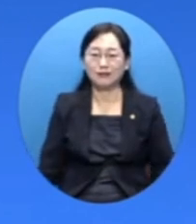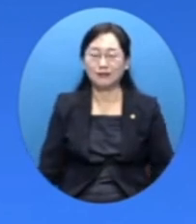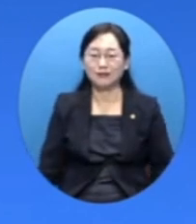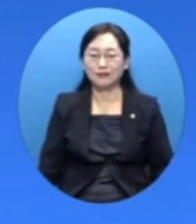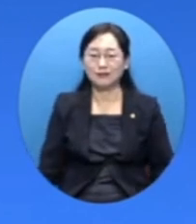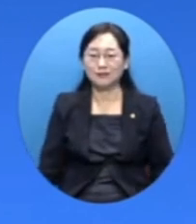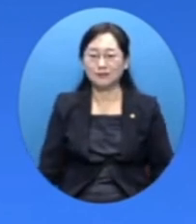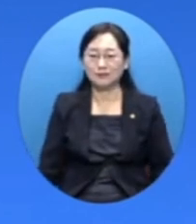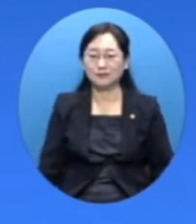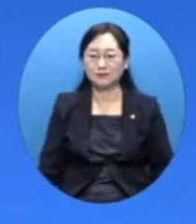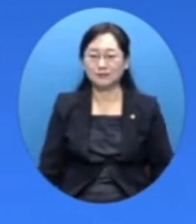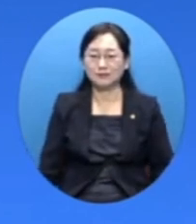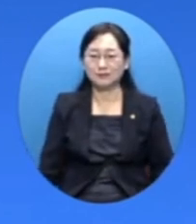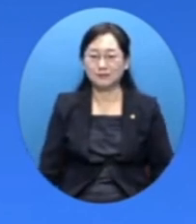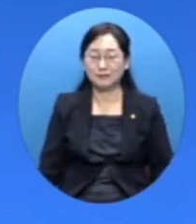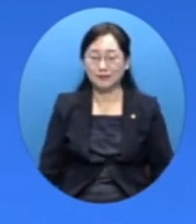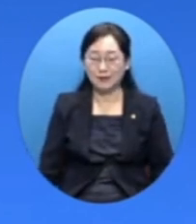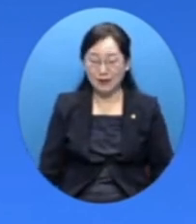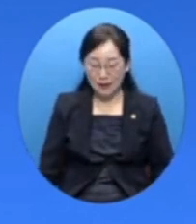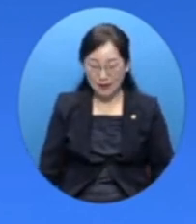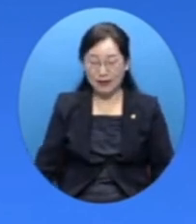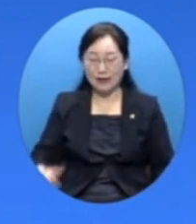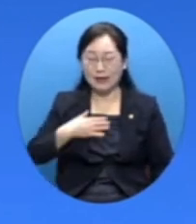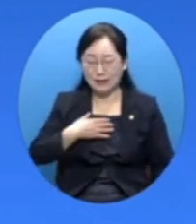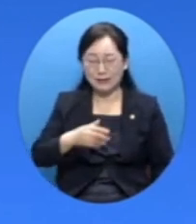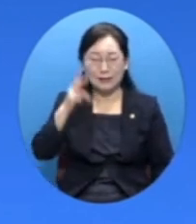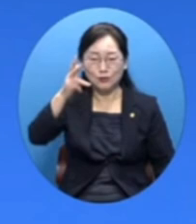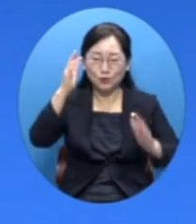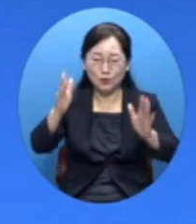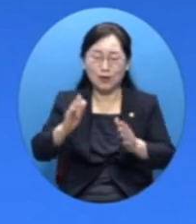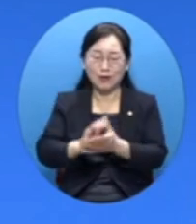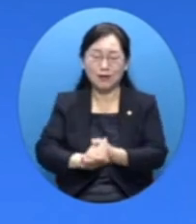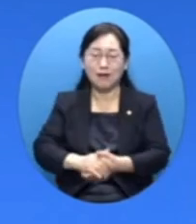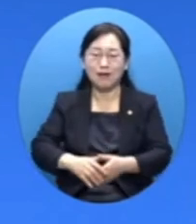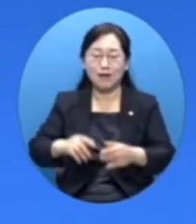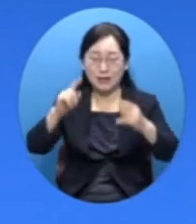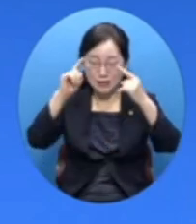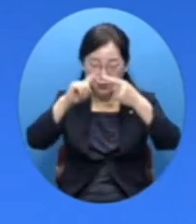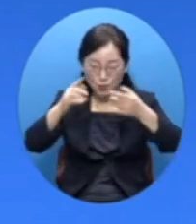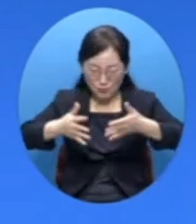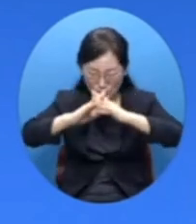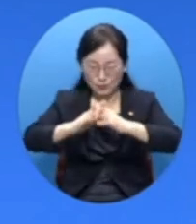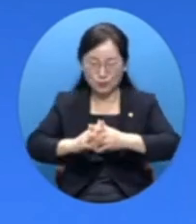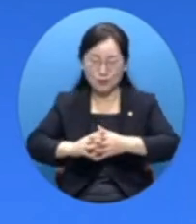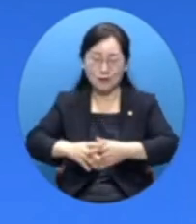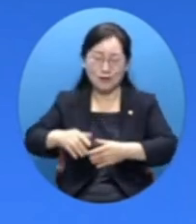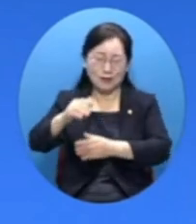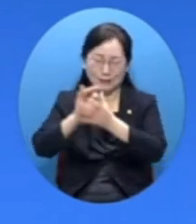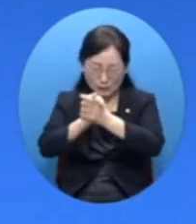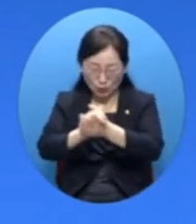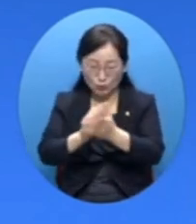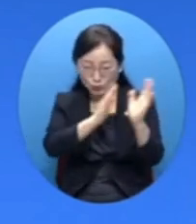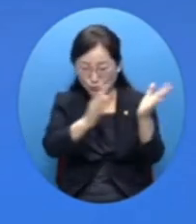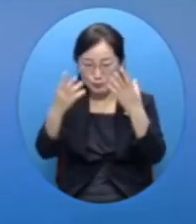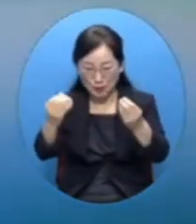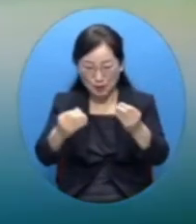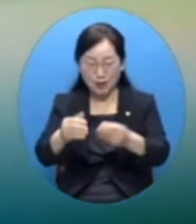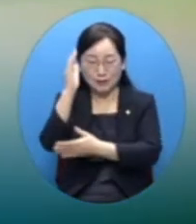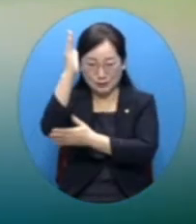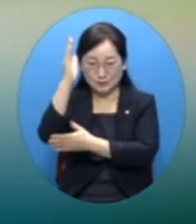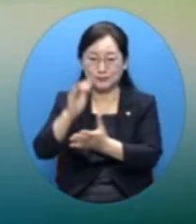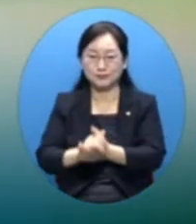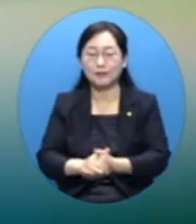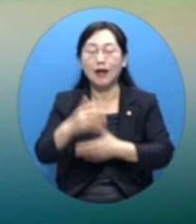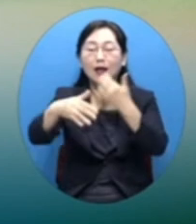선포해라 그래 갖고 다음주 제가 일주일 내내 성경 쪽에 대해서 기도하고 오늘 올라왔습니다 하나님께서 기뻐하시는 성자를